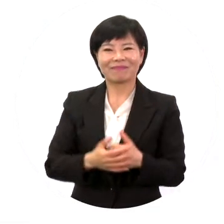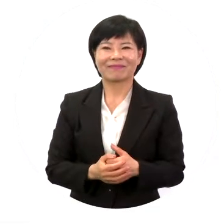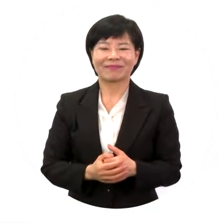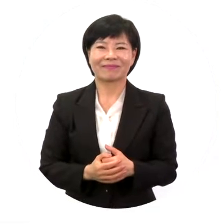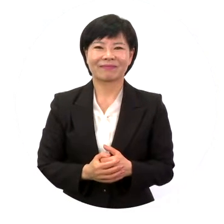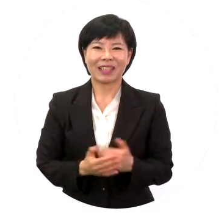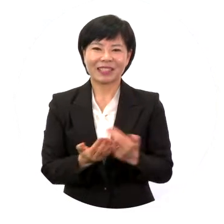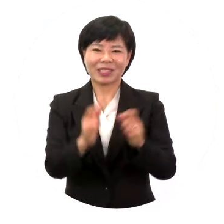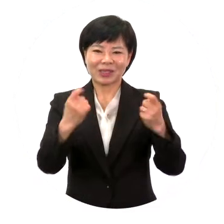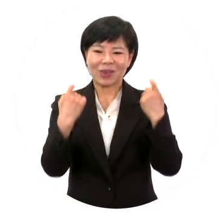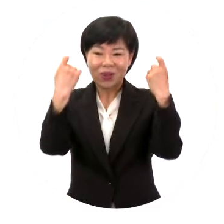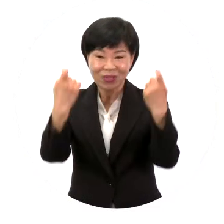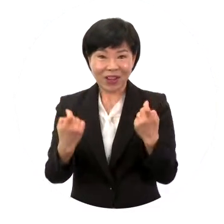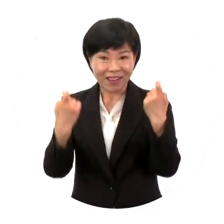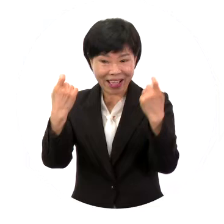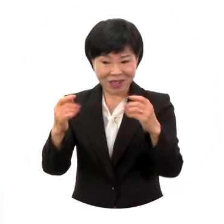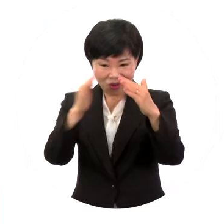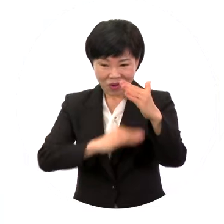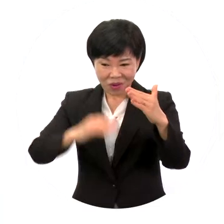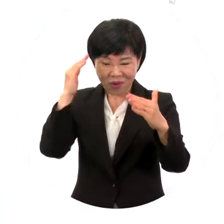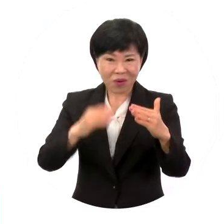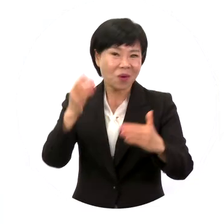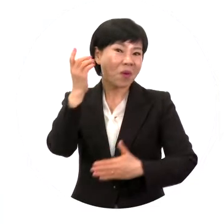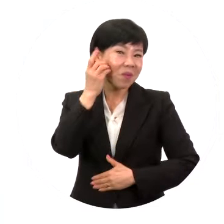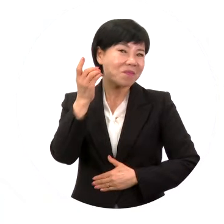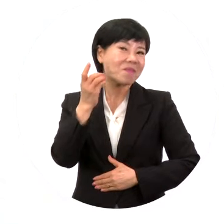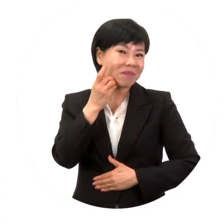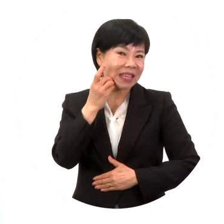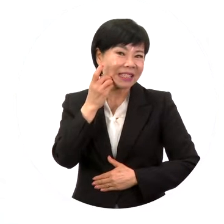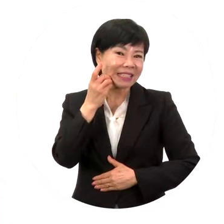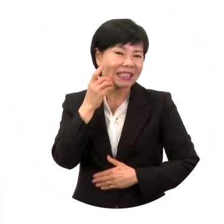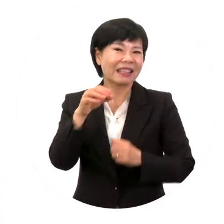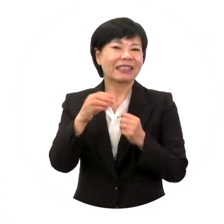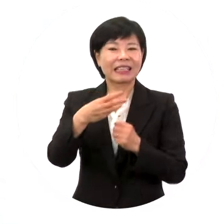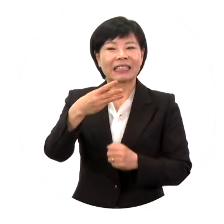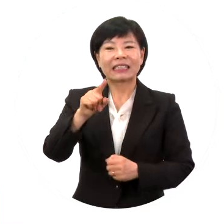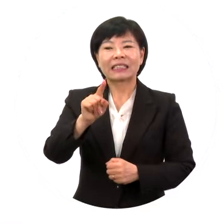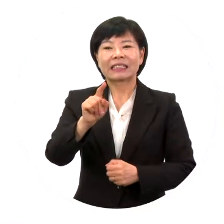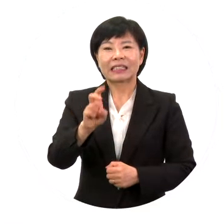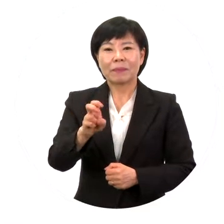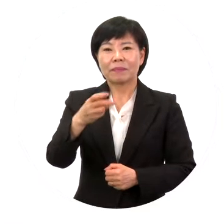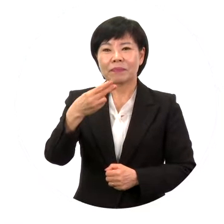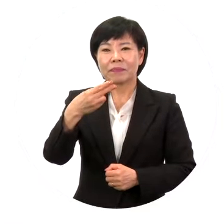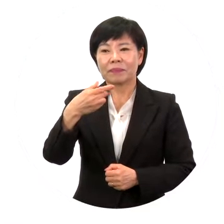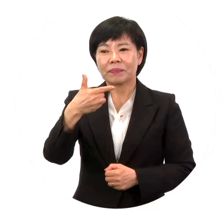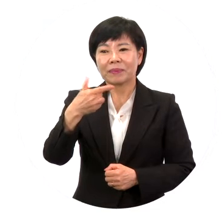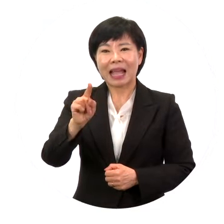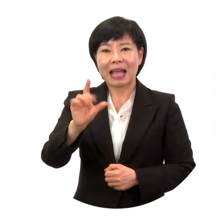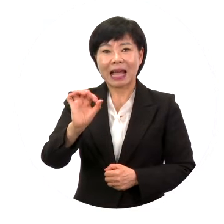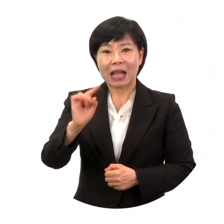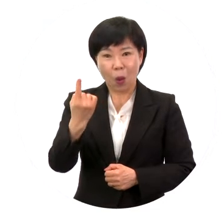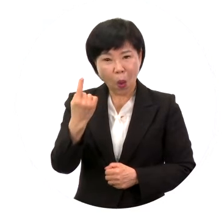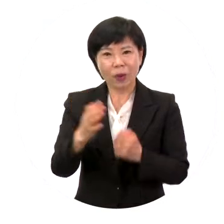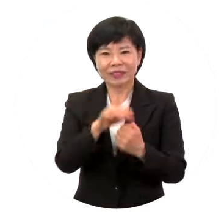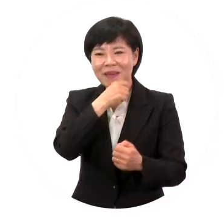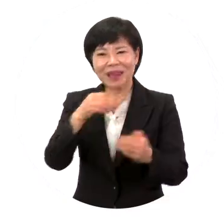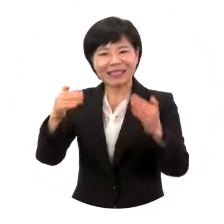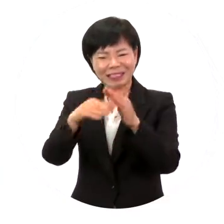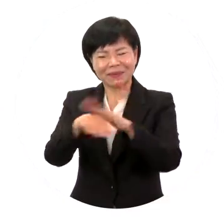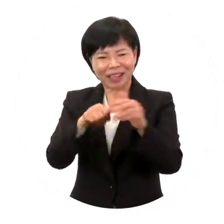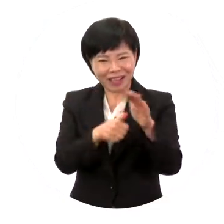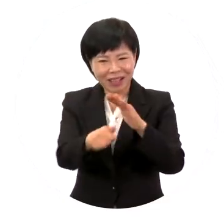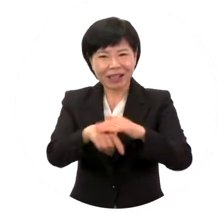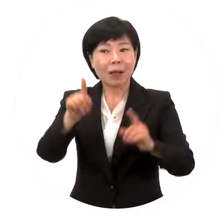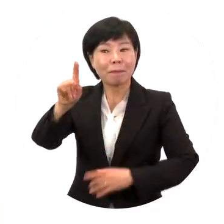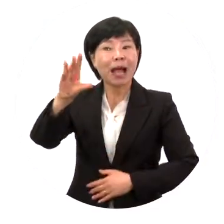진행하는데요. 제주 여행 공공 플랫폼인 탐나오에서는 플랫폼 활용 관광지, 레저, 맛집, 체험 상품을